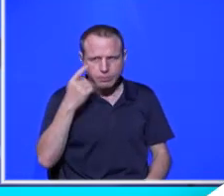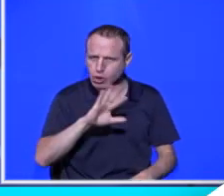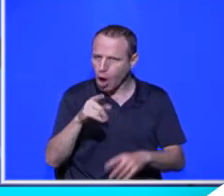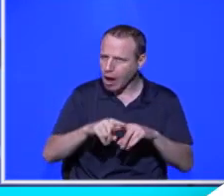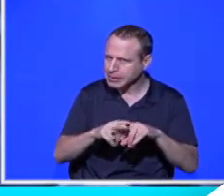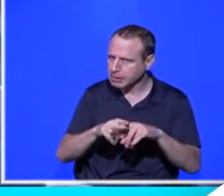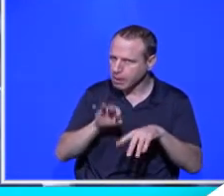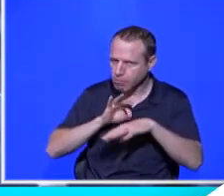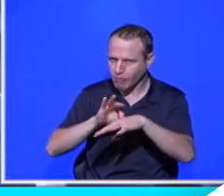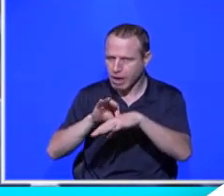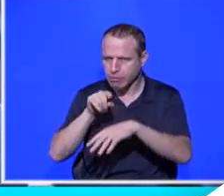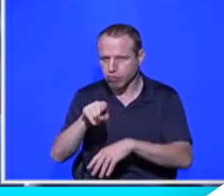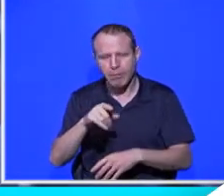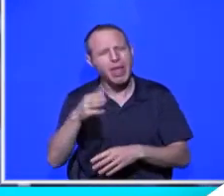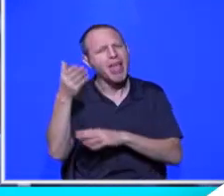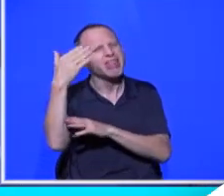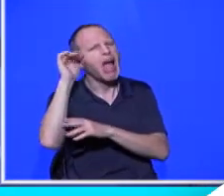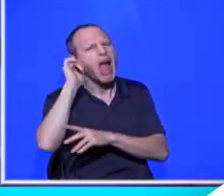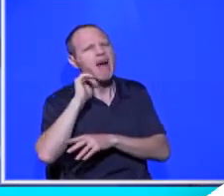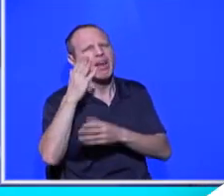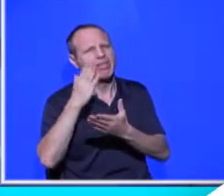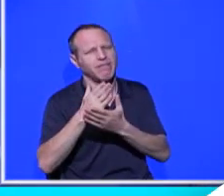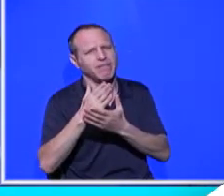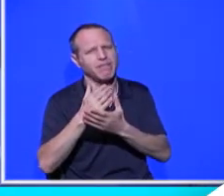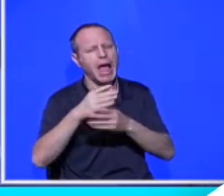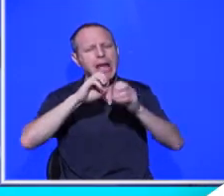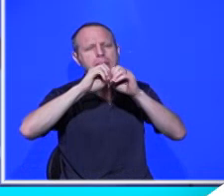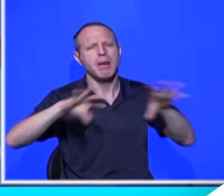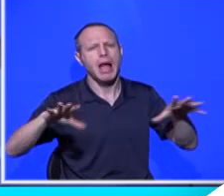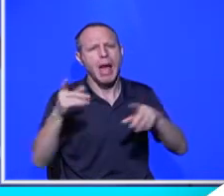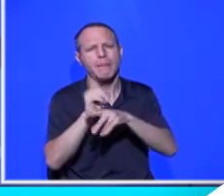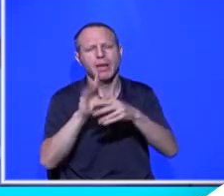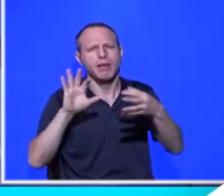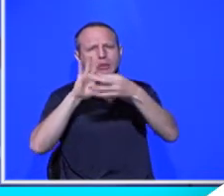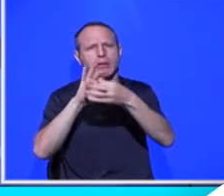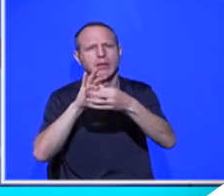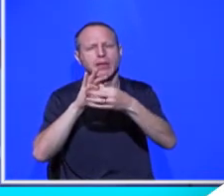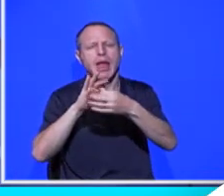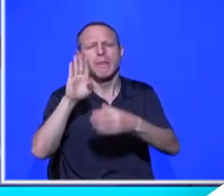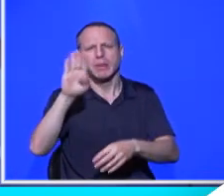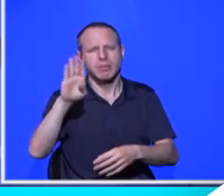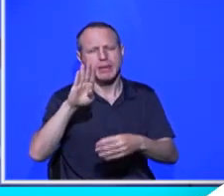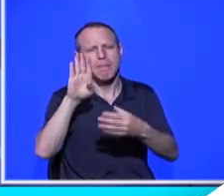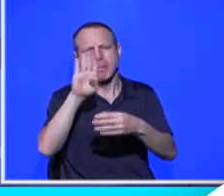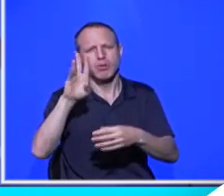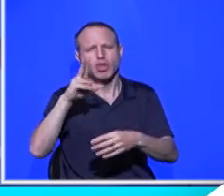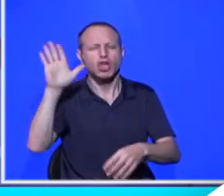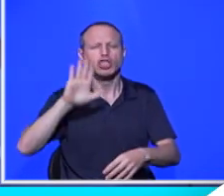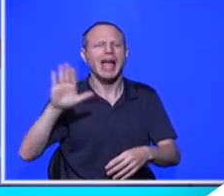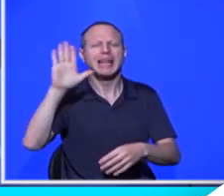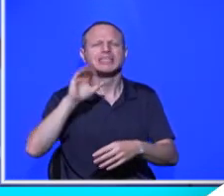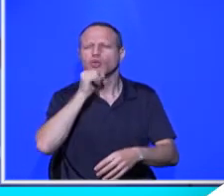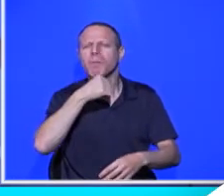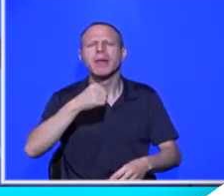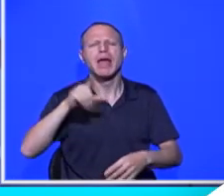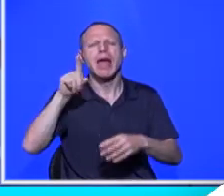הסימנים מובילים לשם. לא, הדגל לבן כבר התפרקה ברגע שהיא חברה לנתניהו. לנתניהו יש רזומה מאוד מאוד עשיר בפירוק